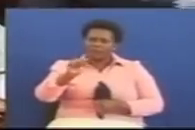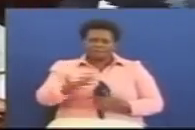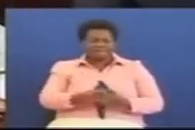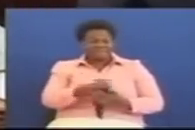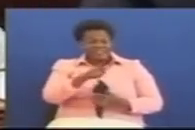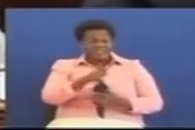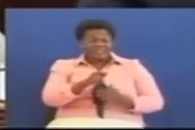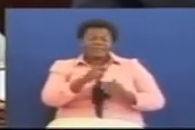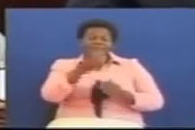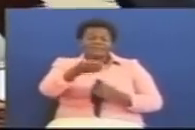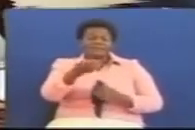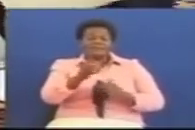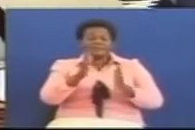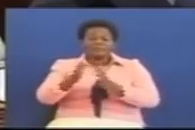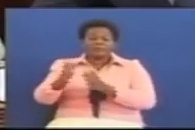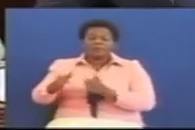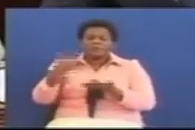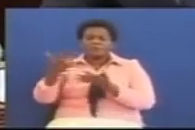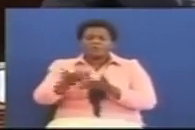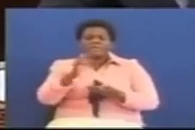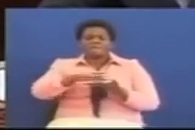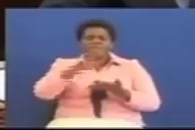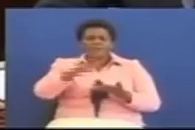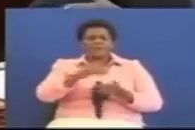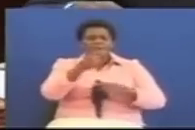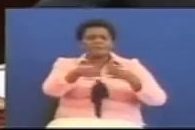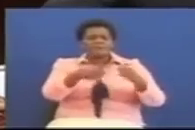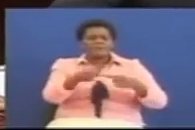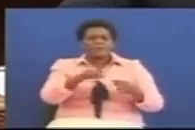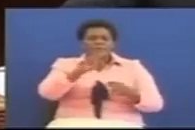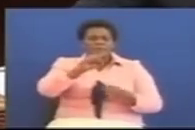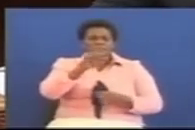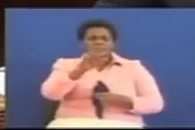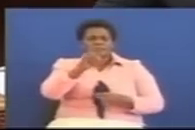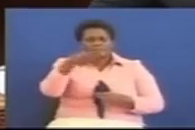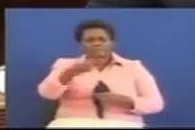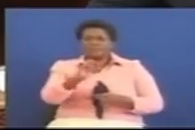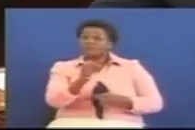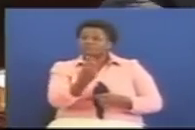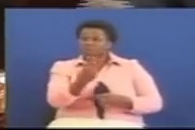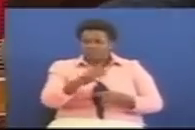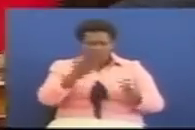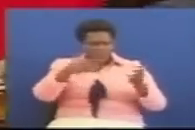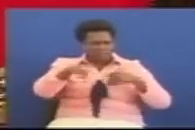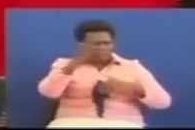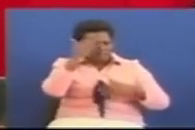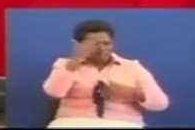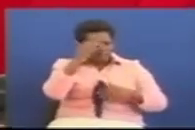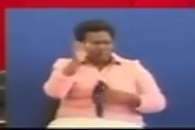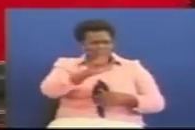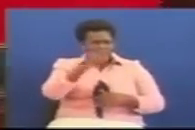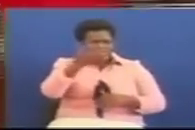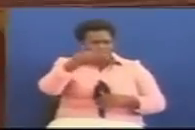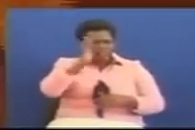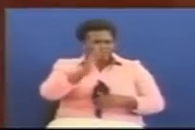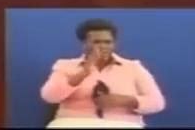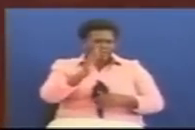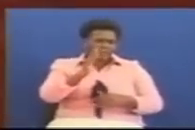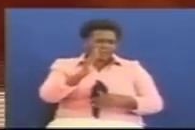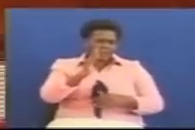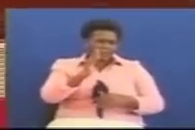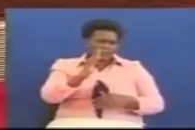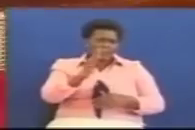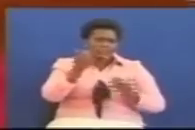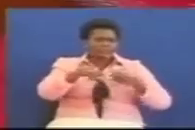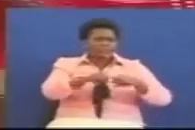namba 105 lipate majibu ya serikali. Je, ni lini serikali itatekeleza mradi huo? Swali hilo Mheshimiwa Naibu Waziri wa Maji, Mheshimiwa Wasu. Tatizo